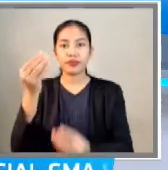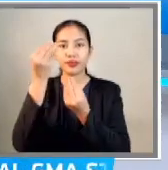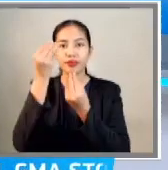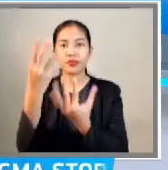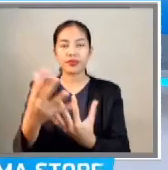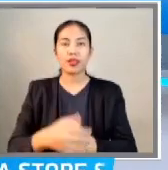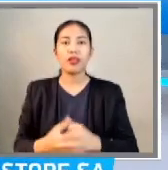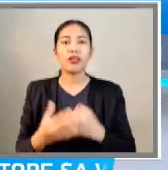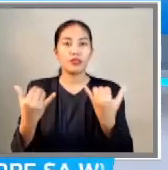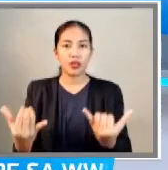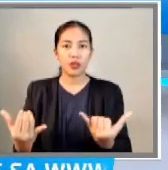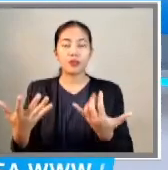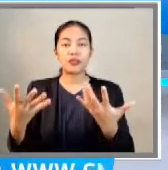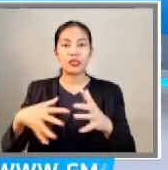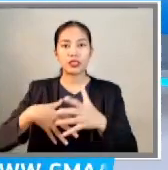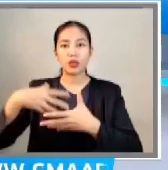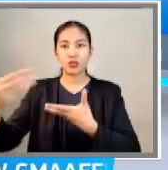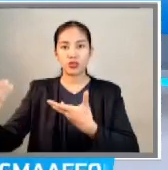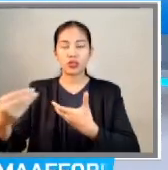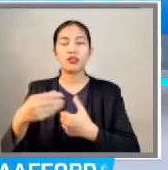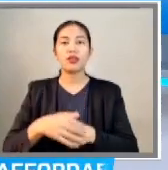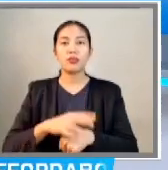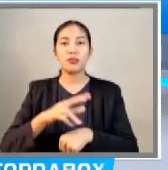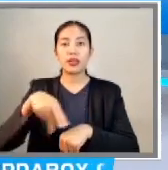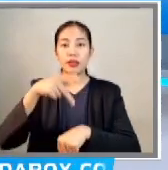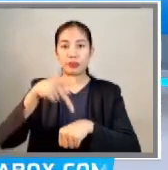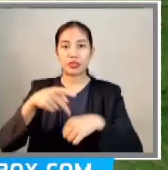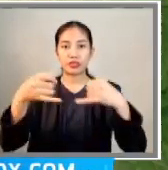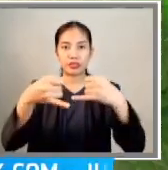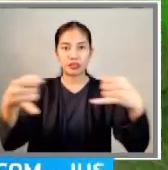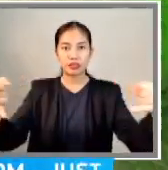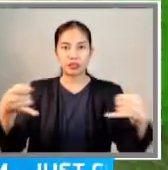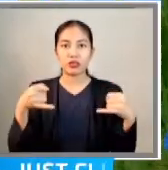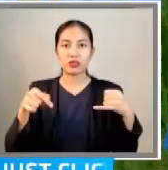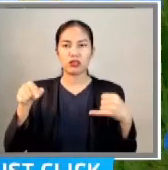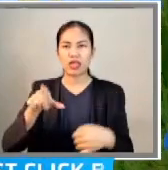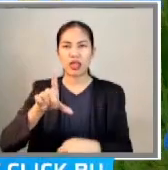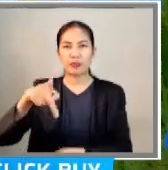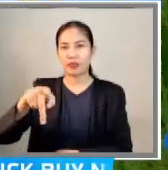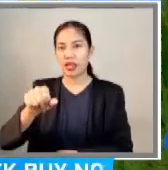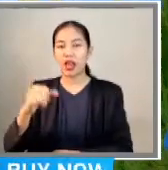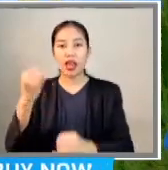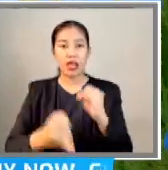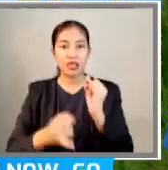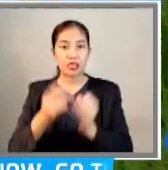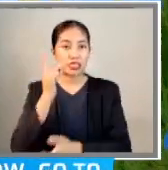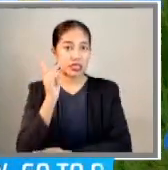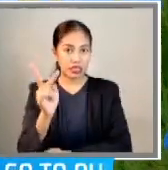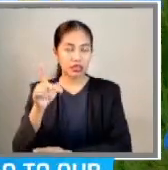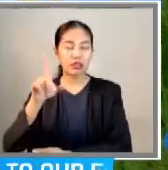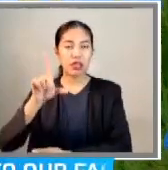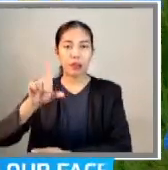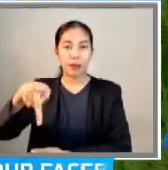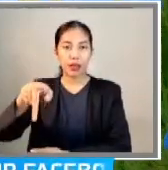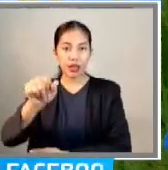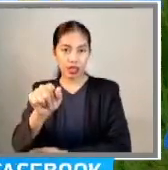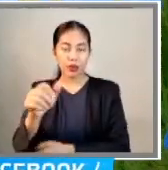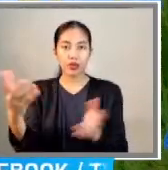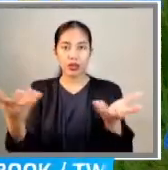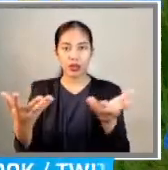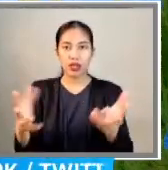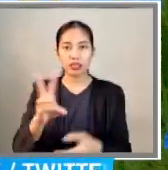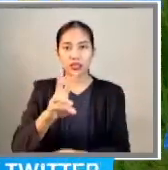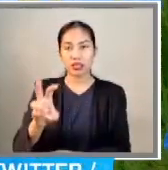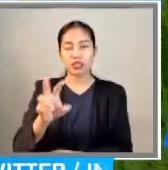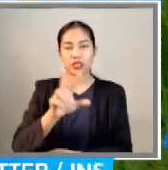of Responsibility ang binabantayang low pressure area. Huling namataan ng pag-asa ang nasabing LPA 635 kilometers